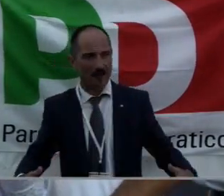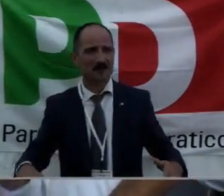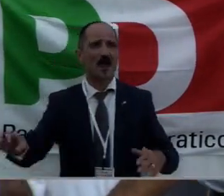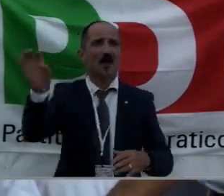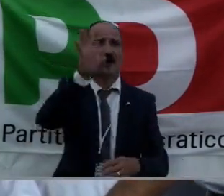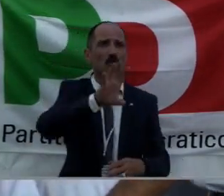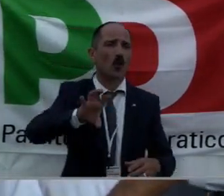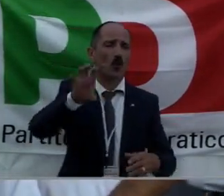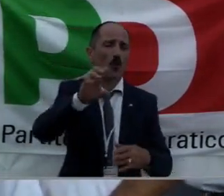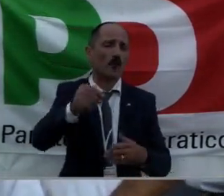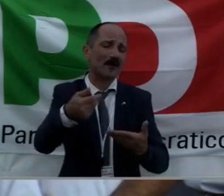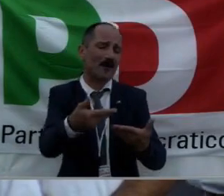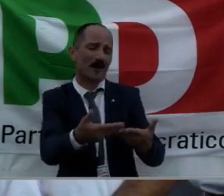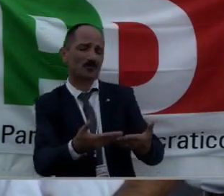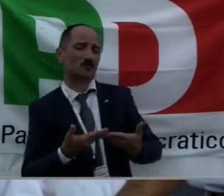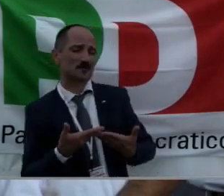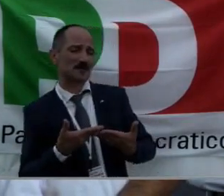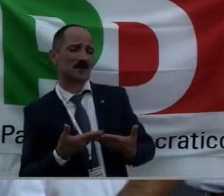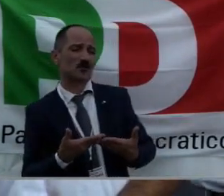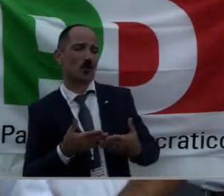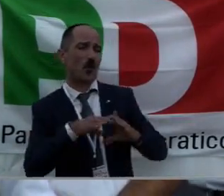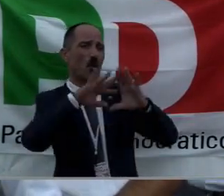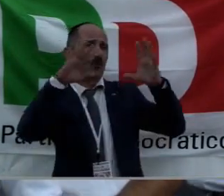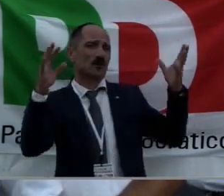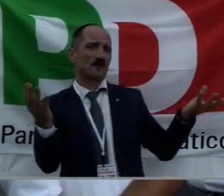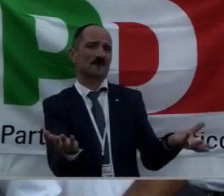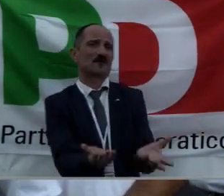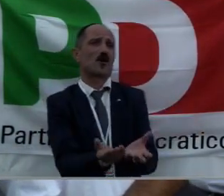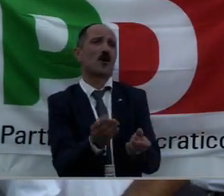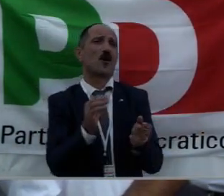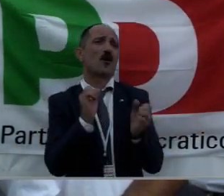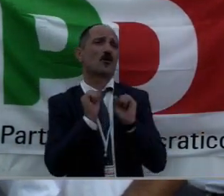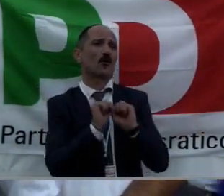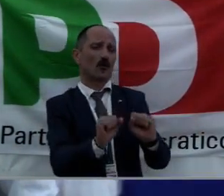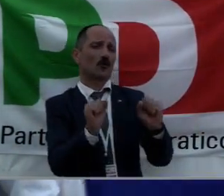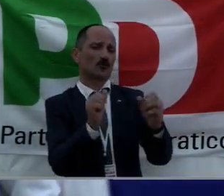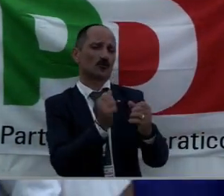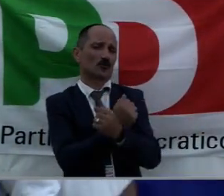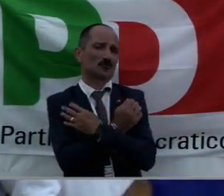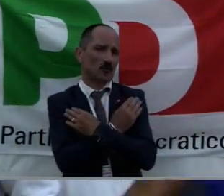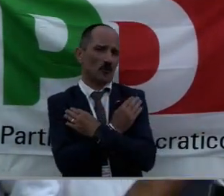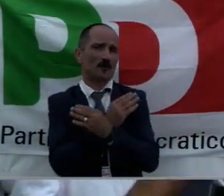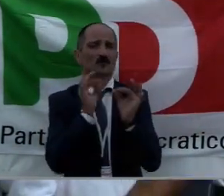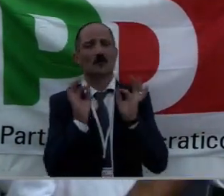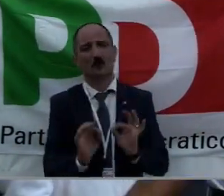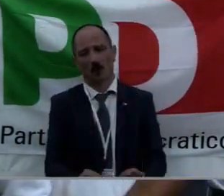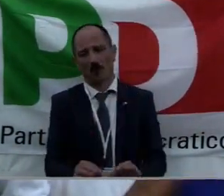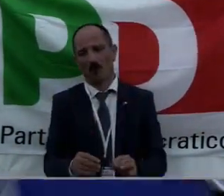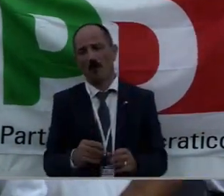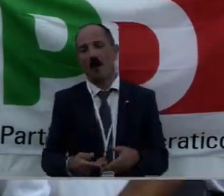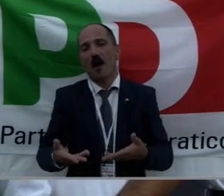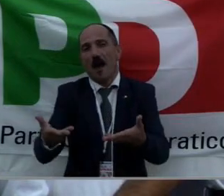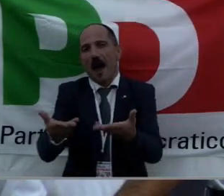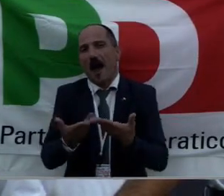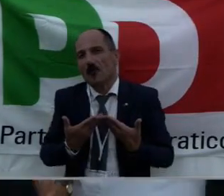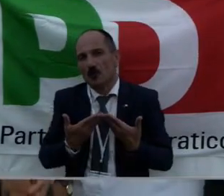un'Europa che faccia il sussidio universale contro la disoccupazione. Vogliamo un'Europa che faccia finalmente la web